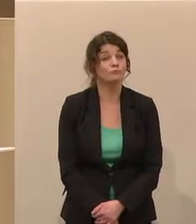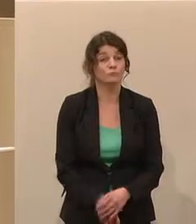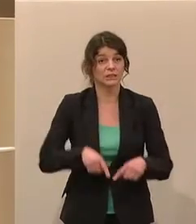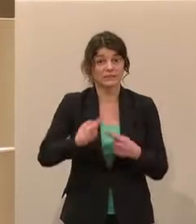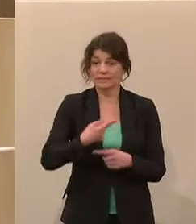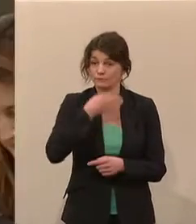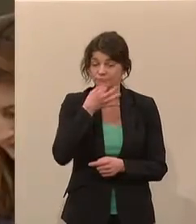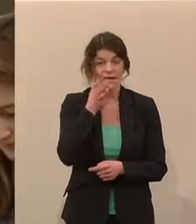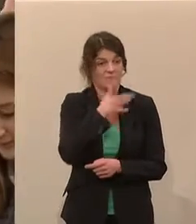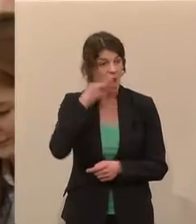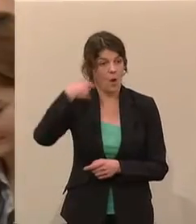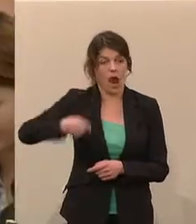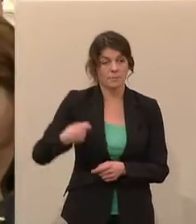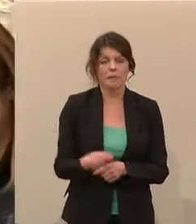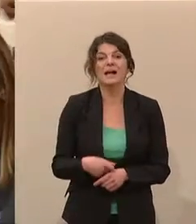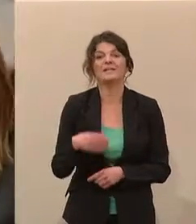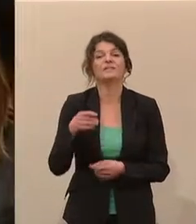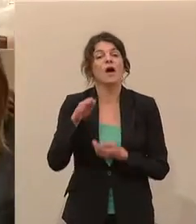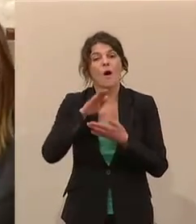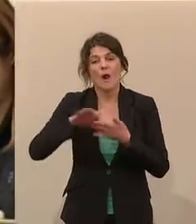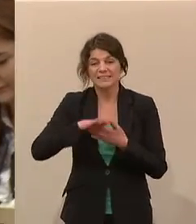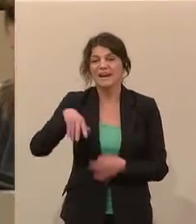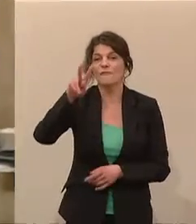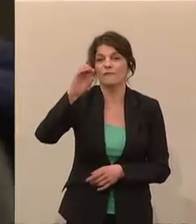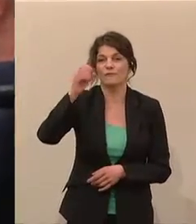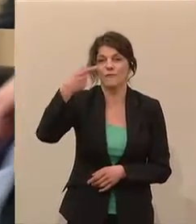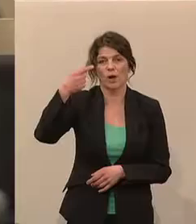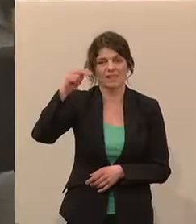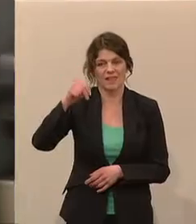Als nächste Frau Abgeordnete Daniela Holzinger, Vogtenhuber.